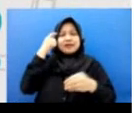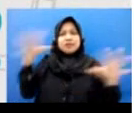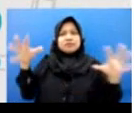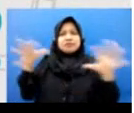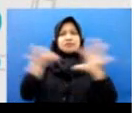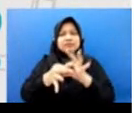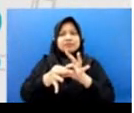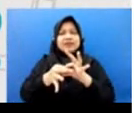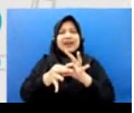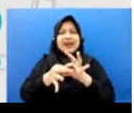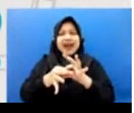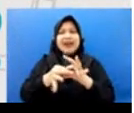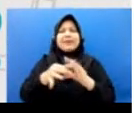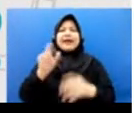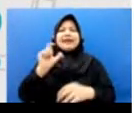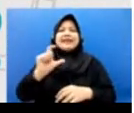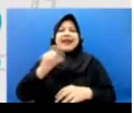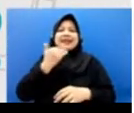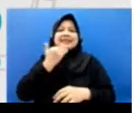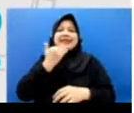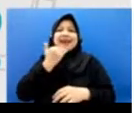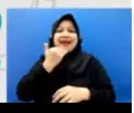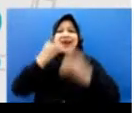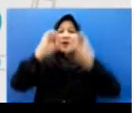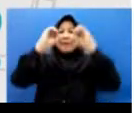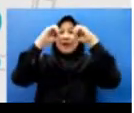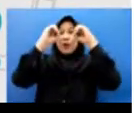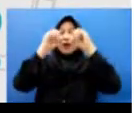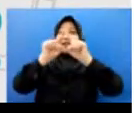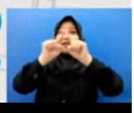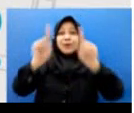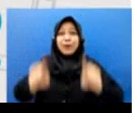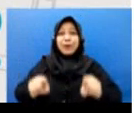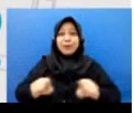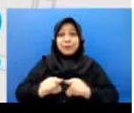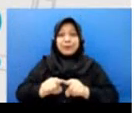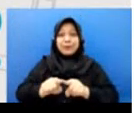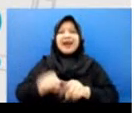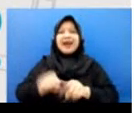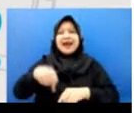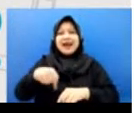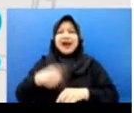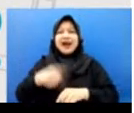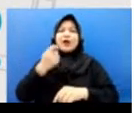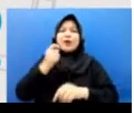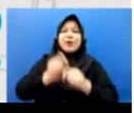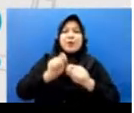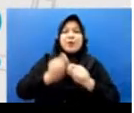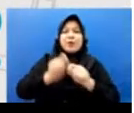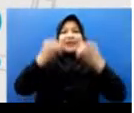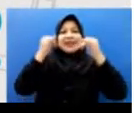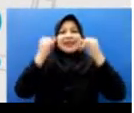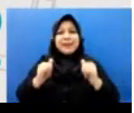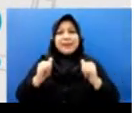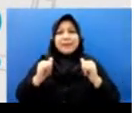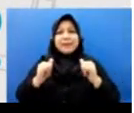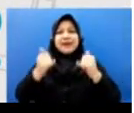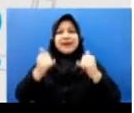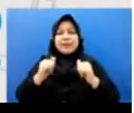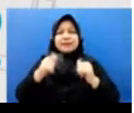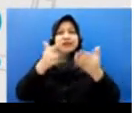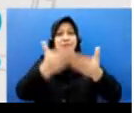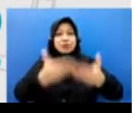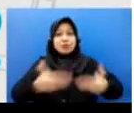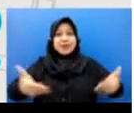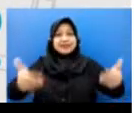Google Form. Nah, gitu. Jadi saya membuat gamifikasi mengubah suasana sehingga